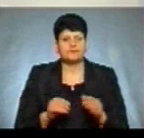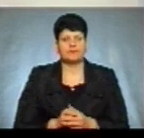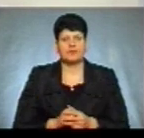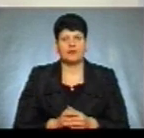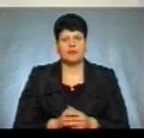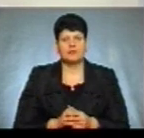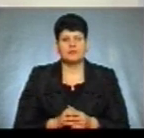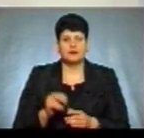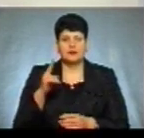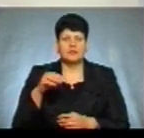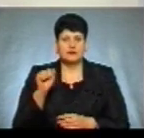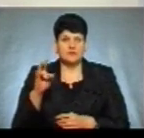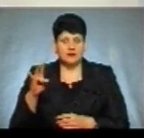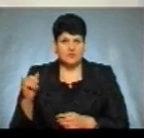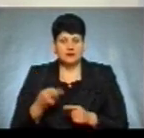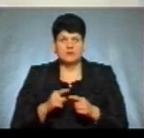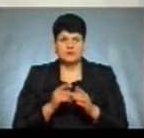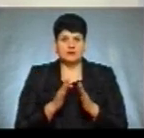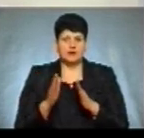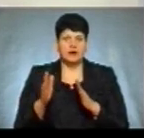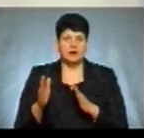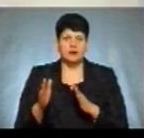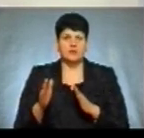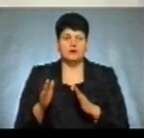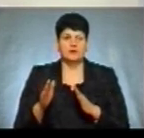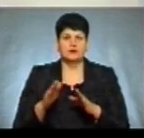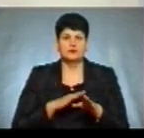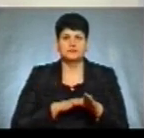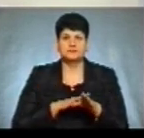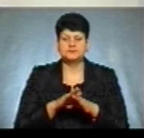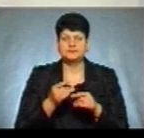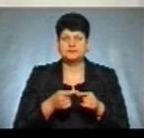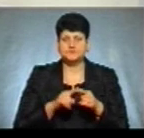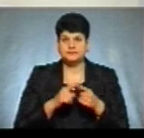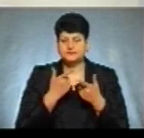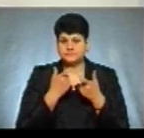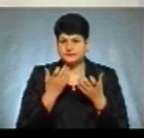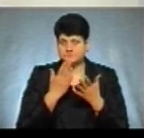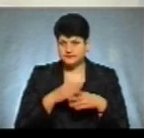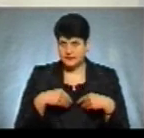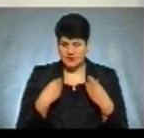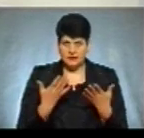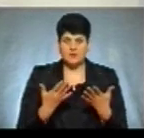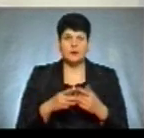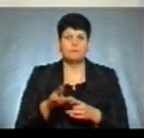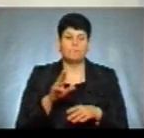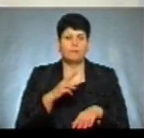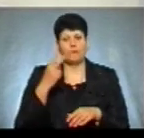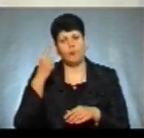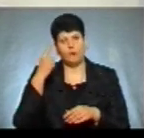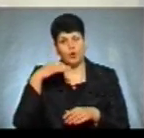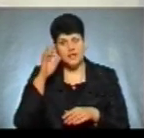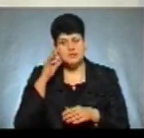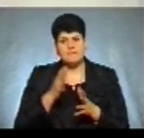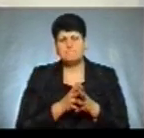Дані цієї системи наповнюються якраз за рахунок тої інформації, що ми надаємо. Поліція